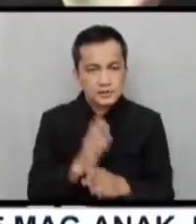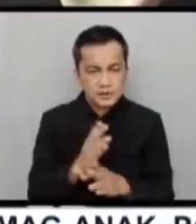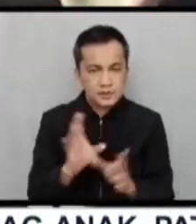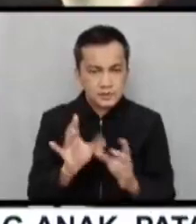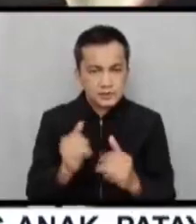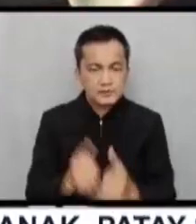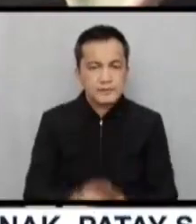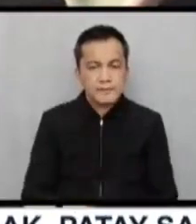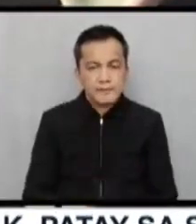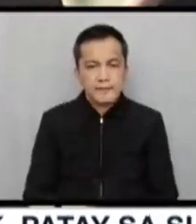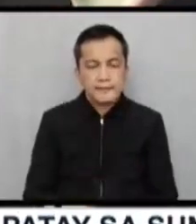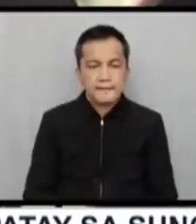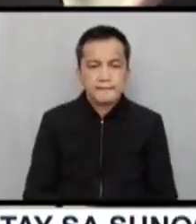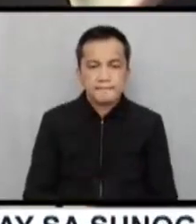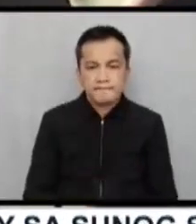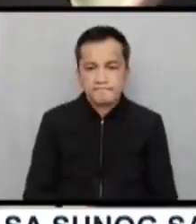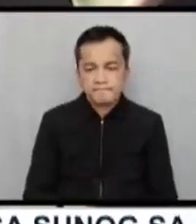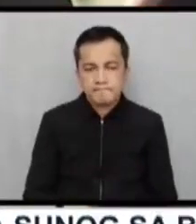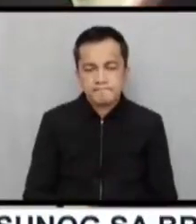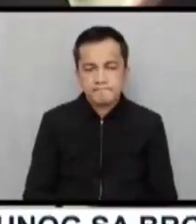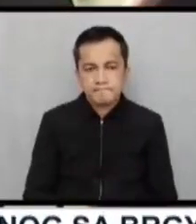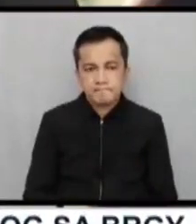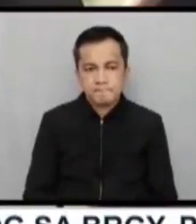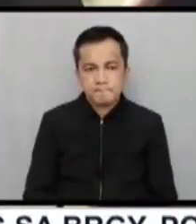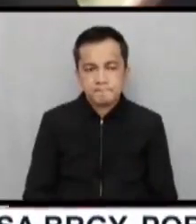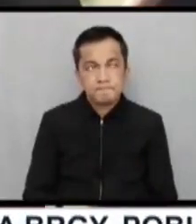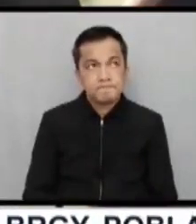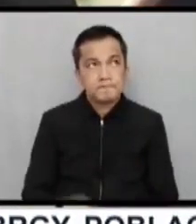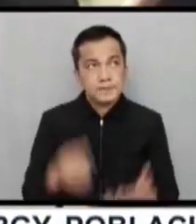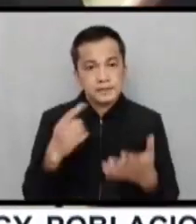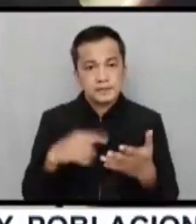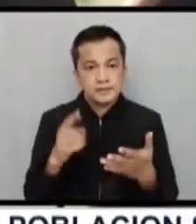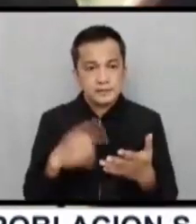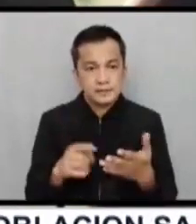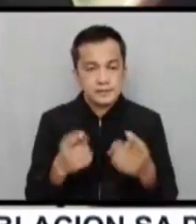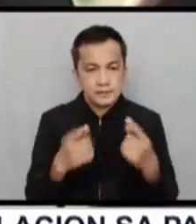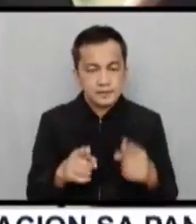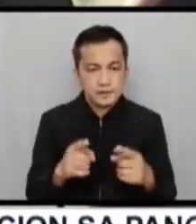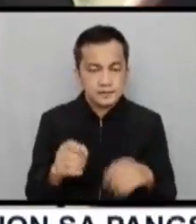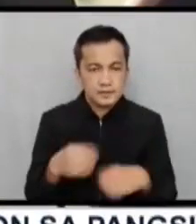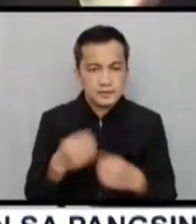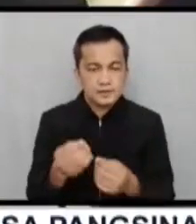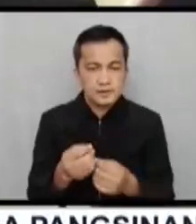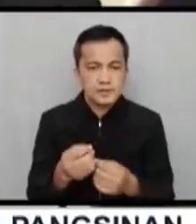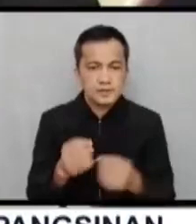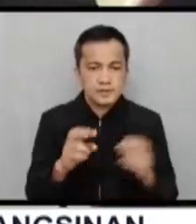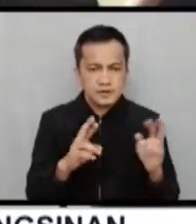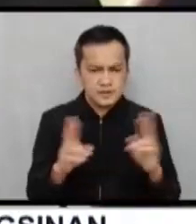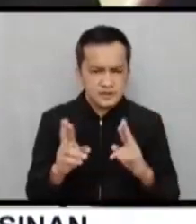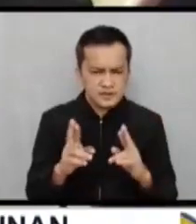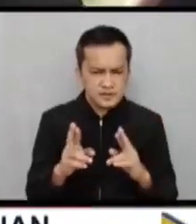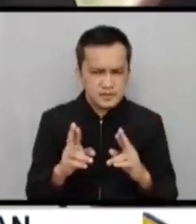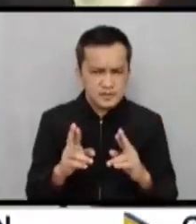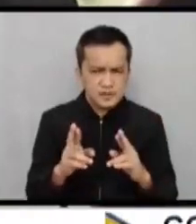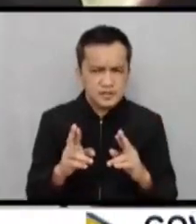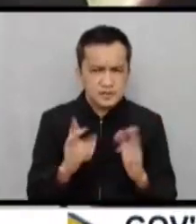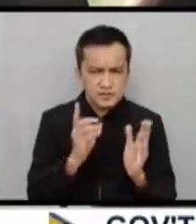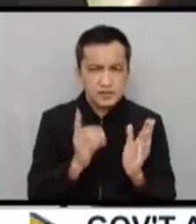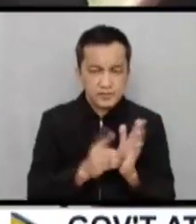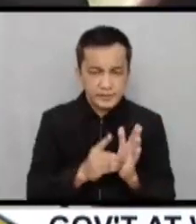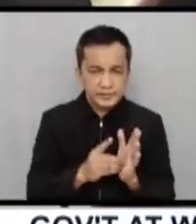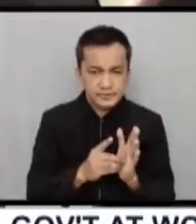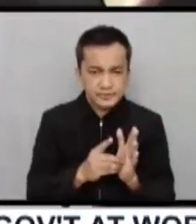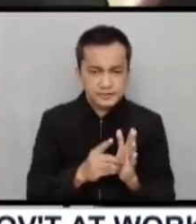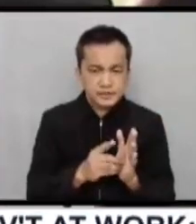May mga inspection na mangyayari kaya i-provide na lang natin o i-ready natin yung mga documents na